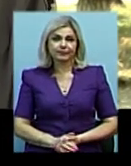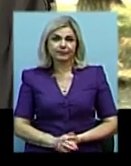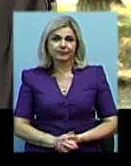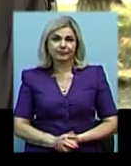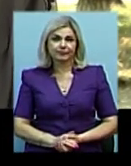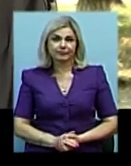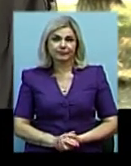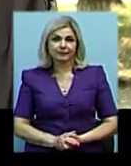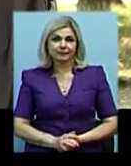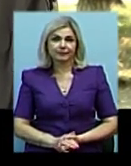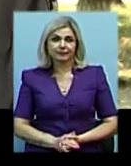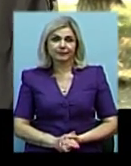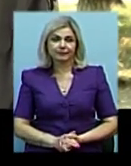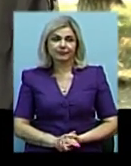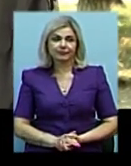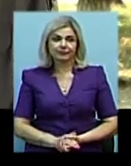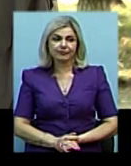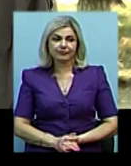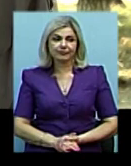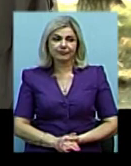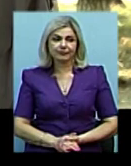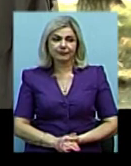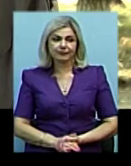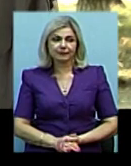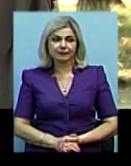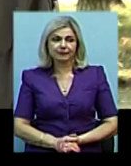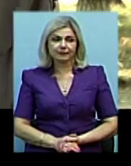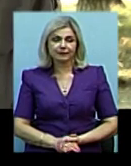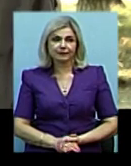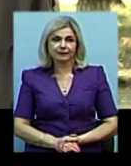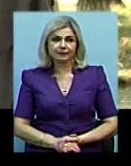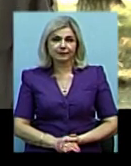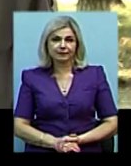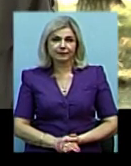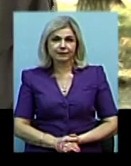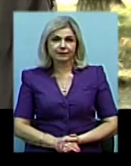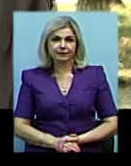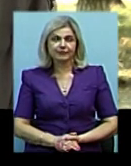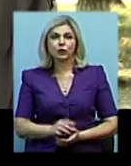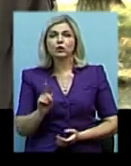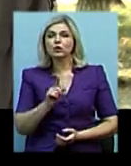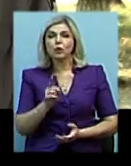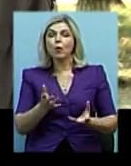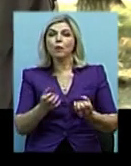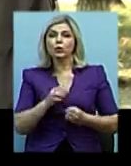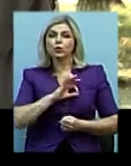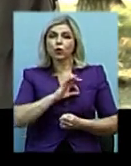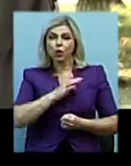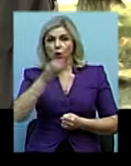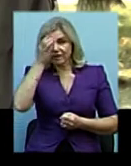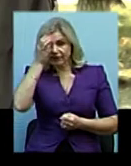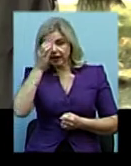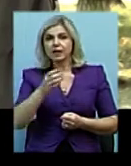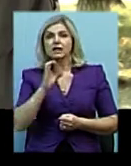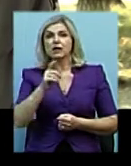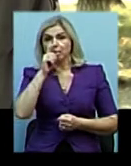фізичні дані, хороші знання середньої школи. Якщо вже пішли далі, юридичну освіту теж. Але щоб її отримати, зрозуміло, що з